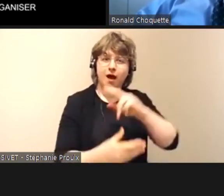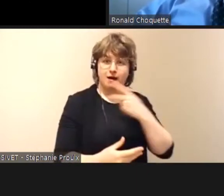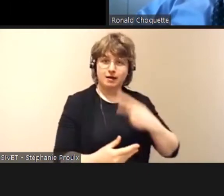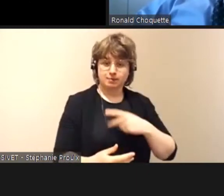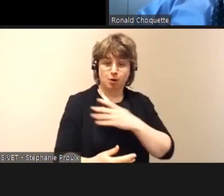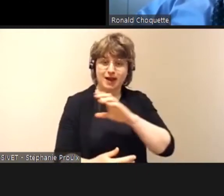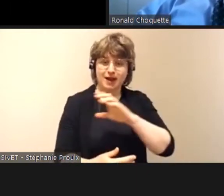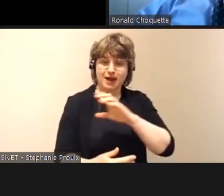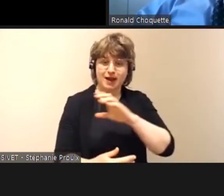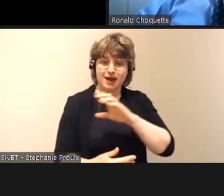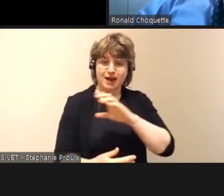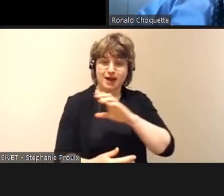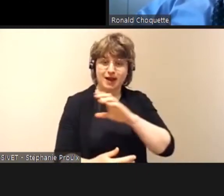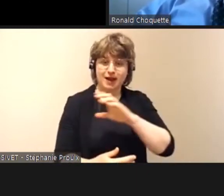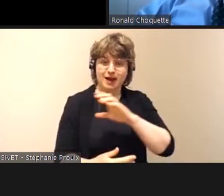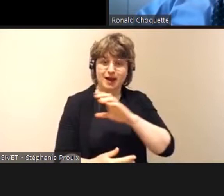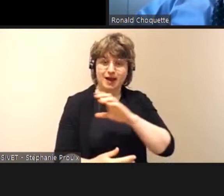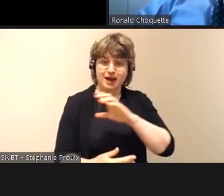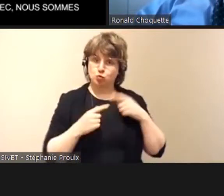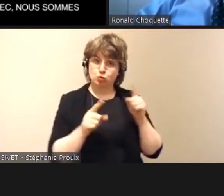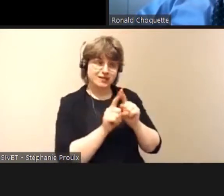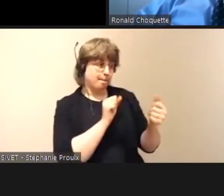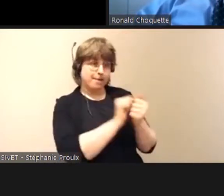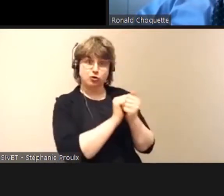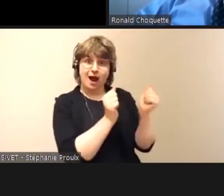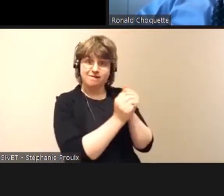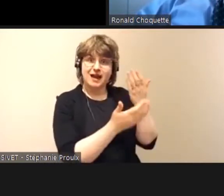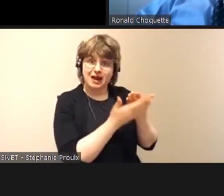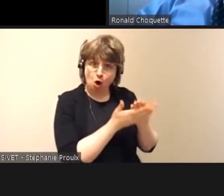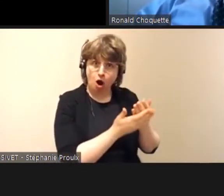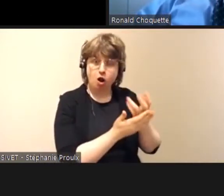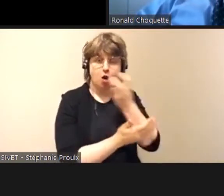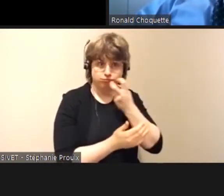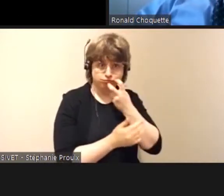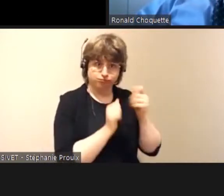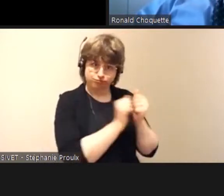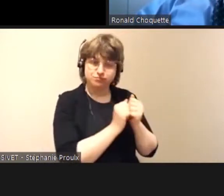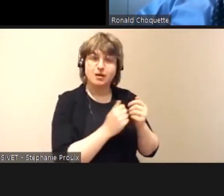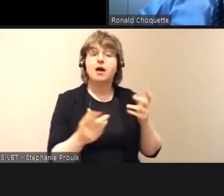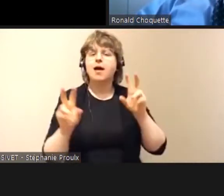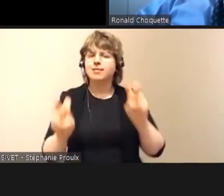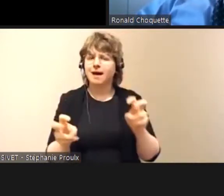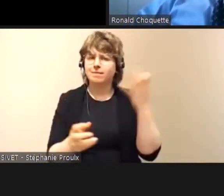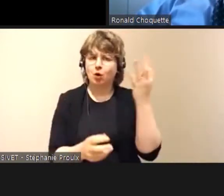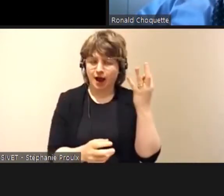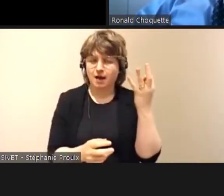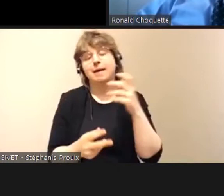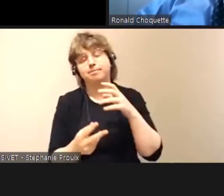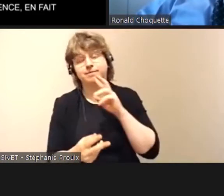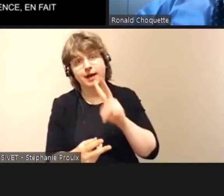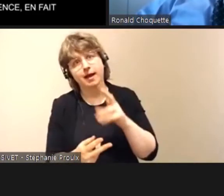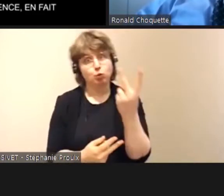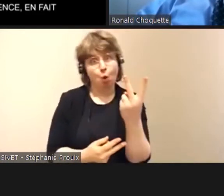Audition Québec, nous sommes partenaires donc avec l'école. Et le thème de cette conférence, en fait, il y aura 2 conférences,